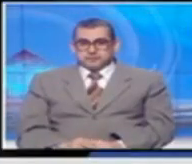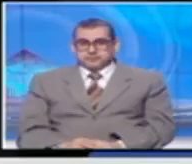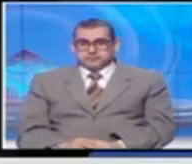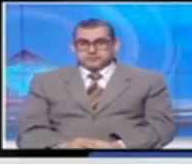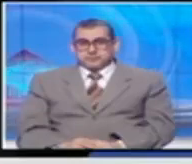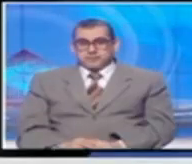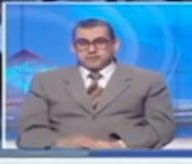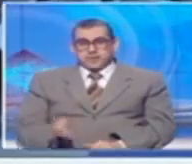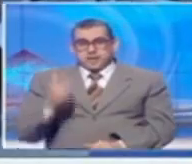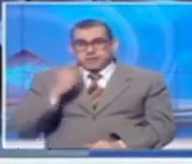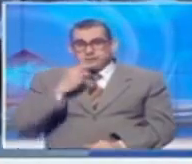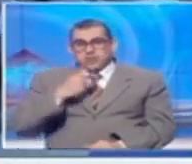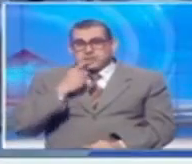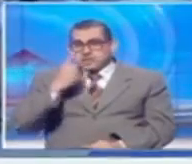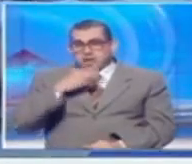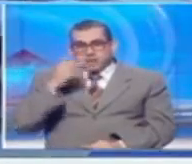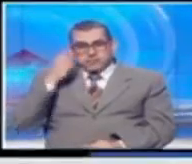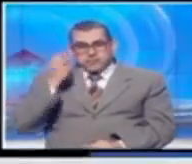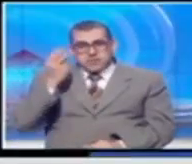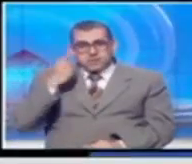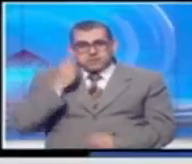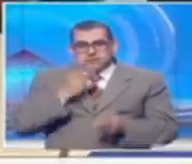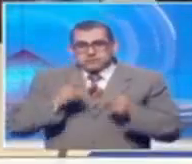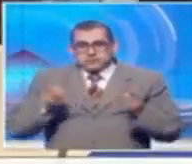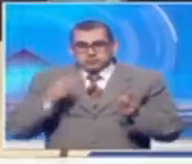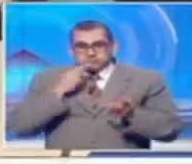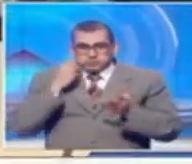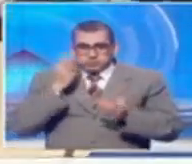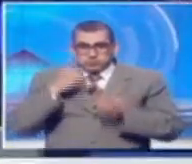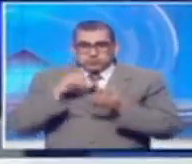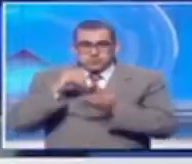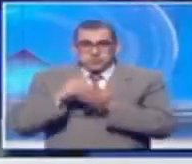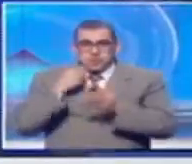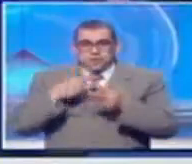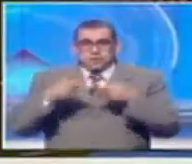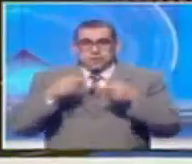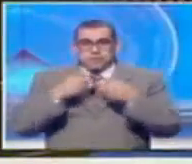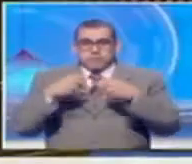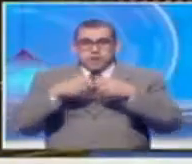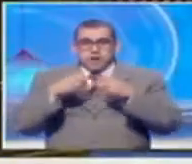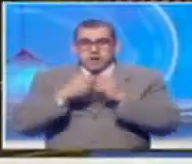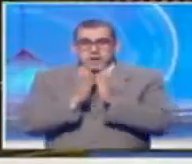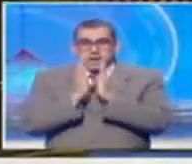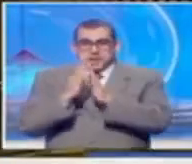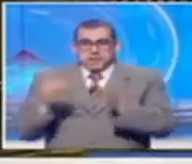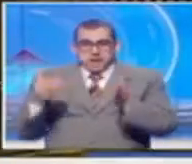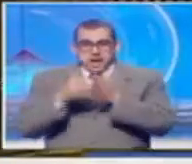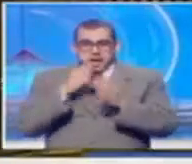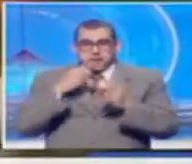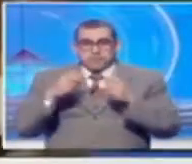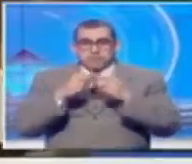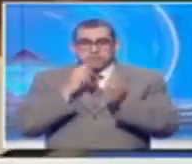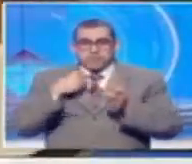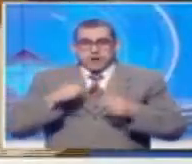عام ثقافي انقضى بمختلف إبداعاته، بدءا من معرض الكتاب ومرورا بمهرجان القاهرة